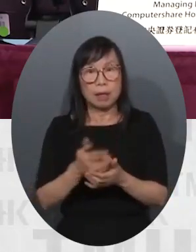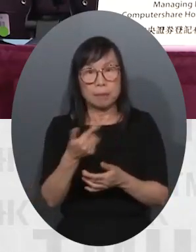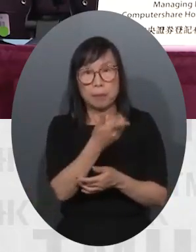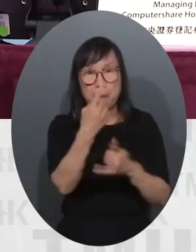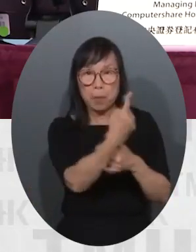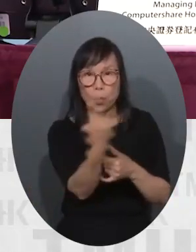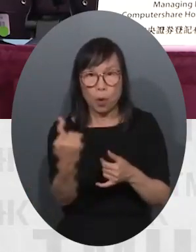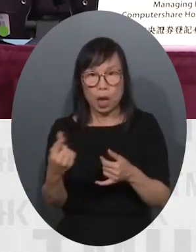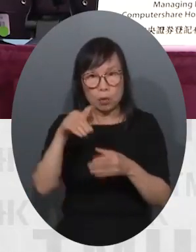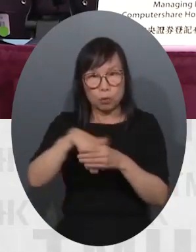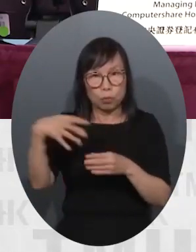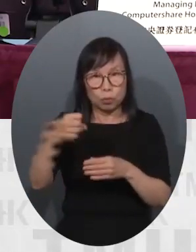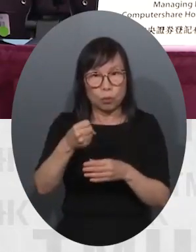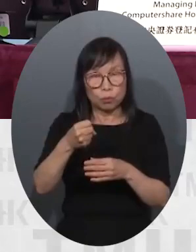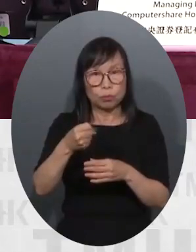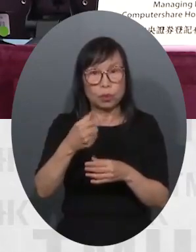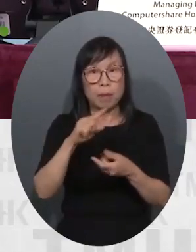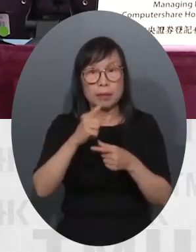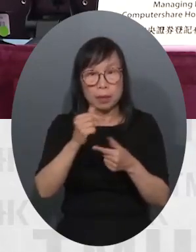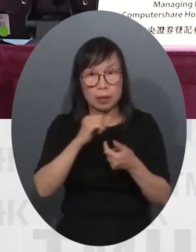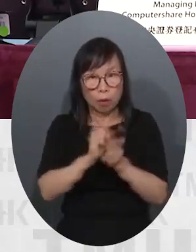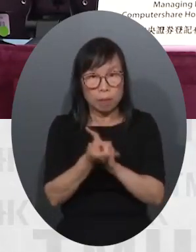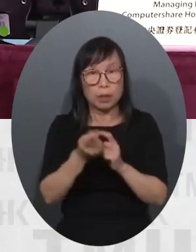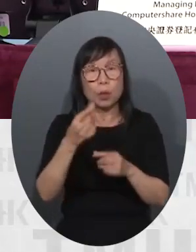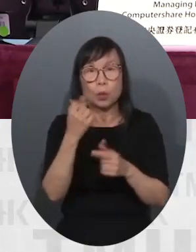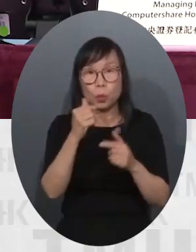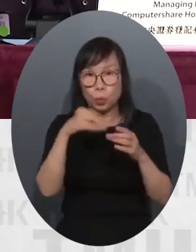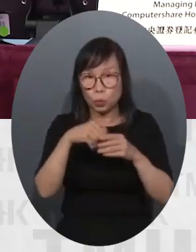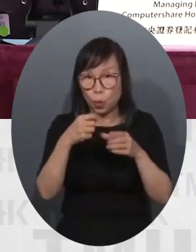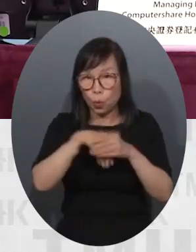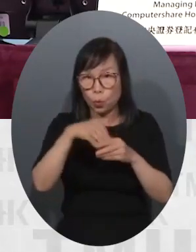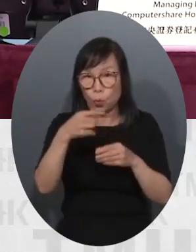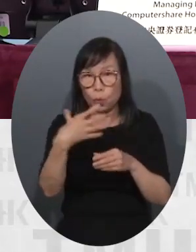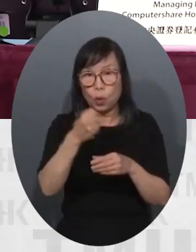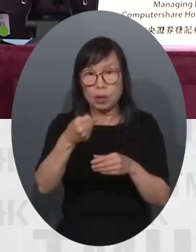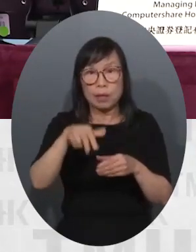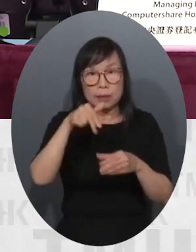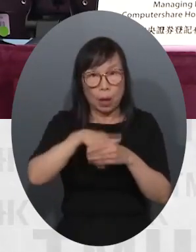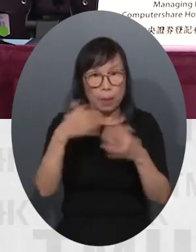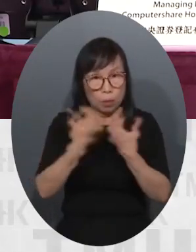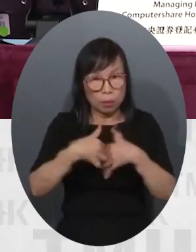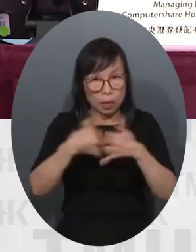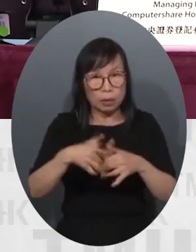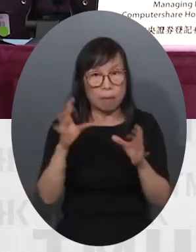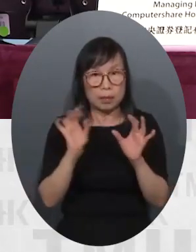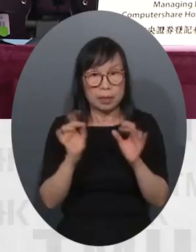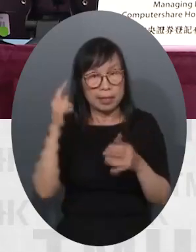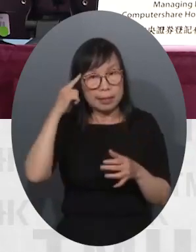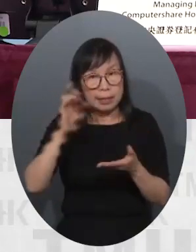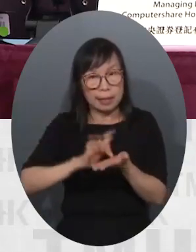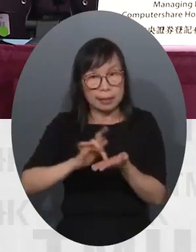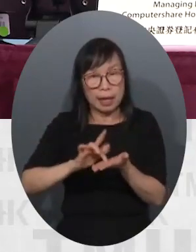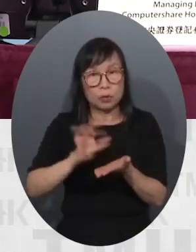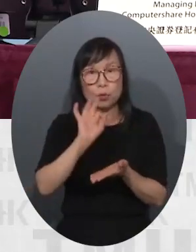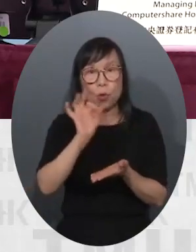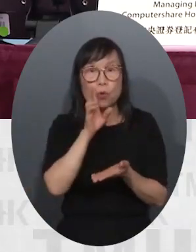位股東、受委代表或者公司股東的代表都有一部投票機和一張智能卡？如果沒有，